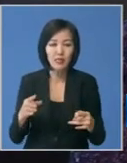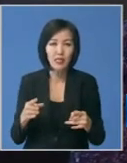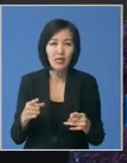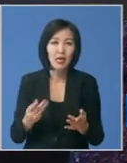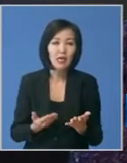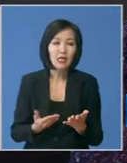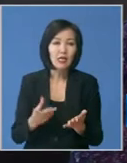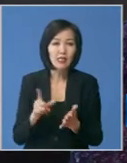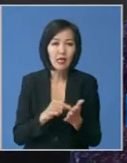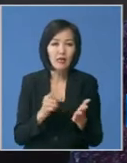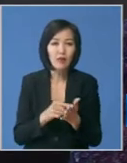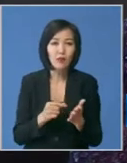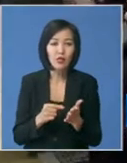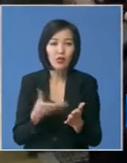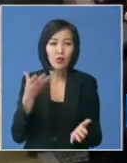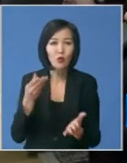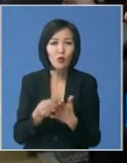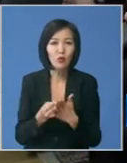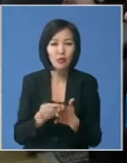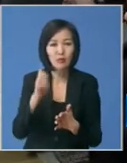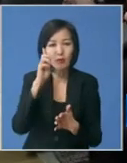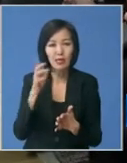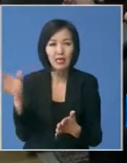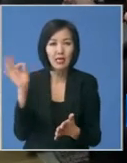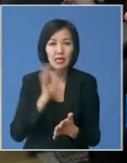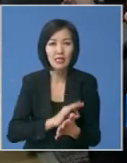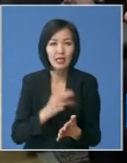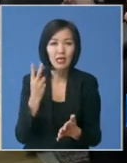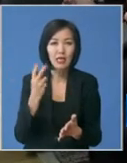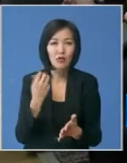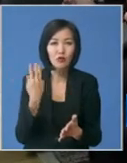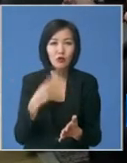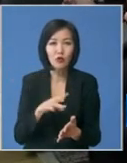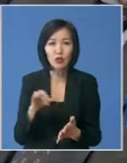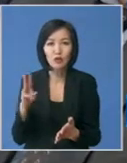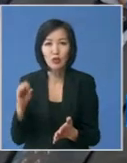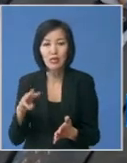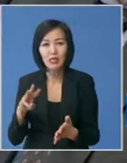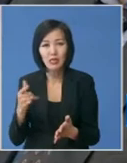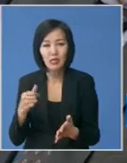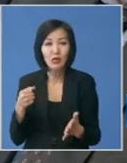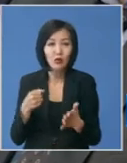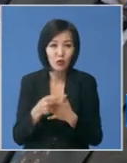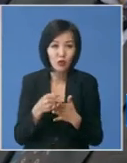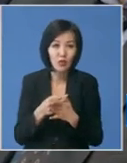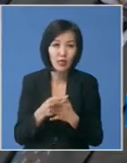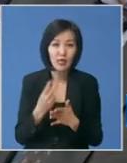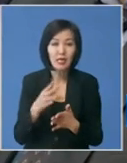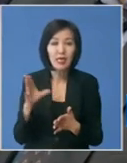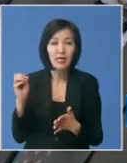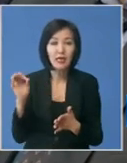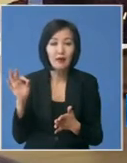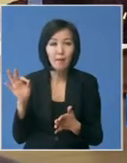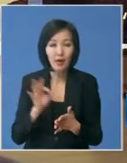есебінен мемлекеттік қазынаға түскен қаржы 230 миллиард теңгеге жуықтағанын айтты. Бұл жоспарланған межеден 2% артық, ал соңғы 3